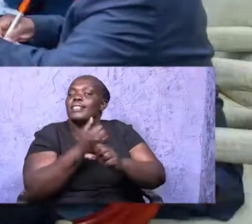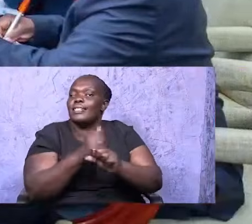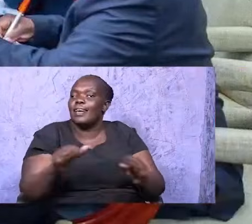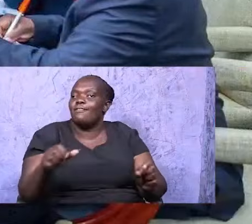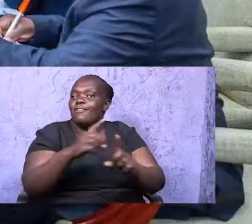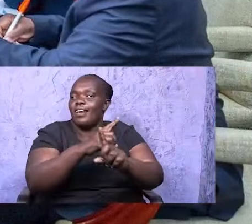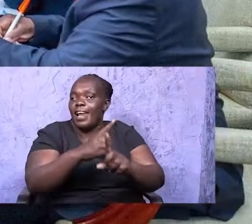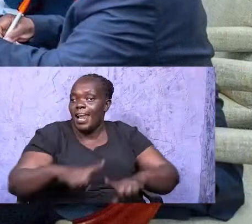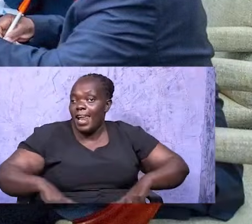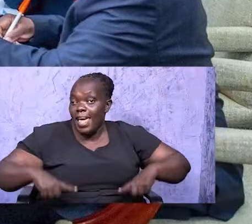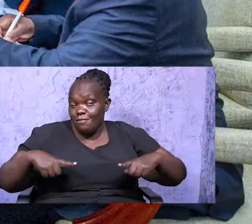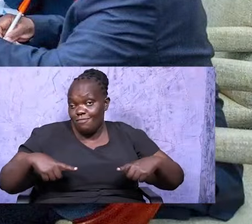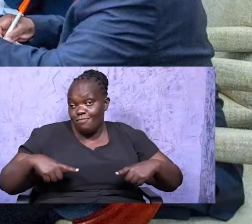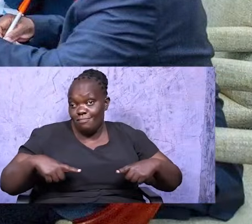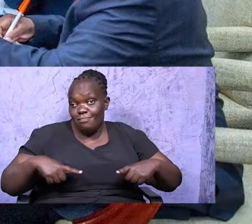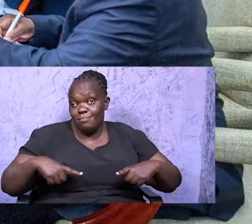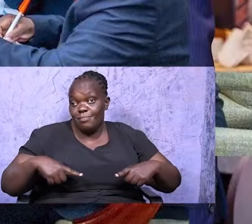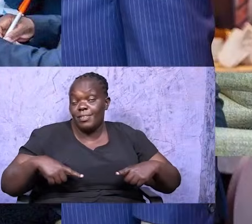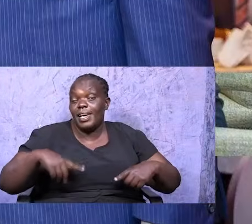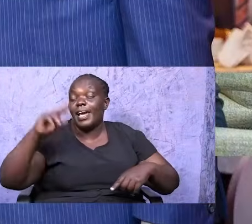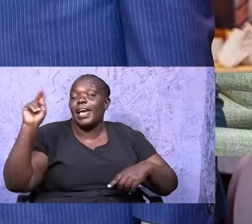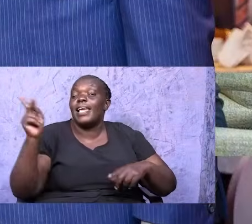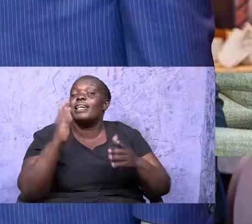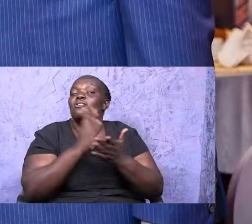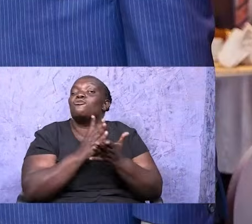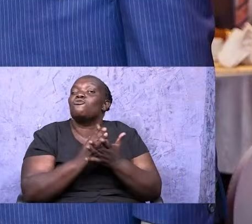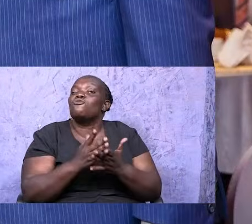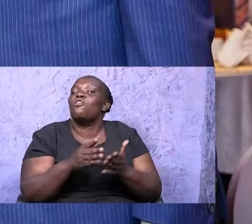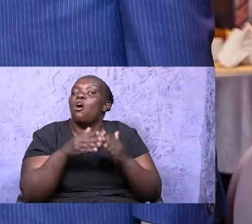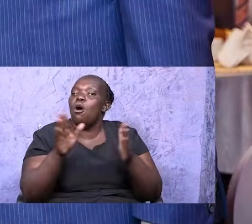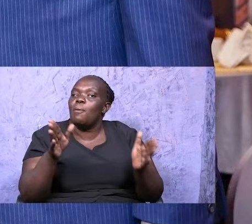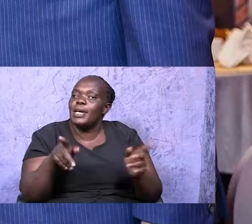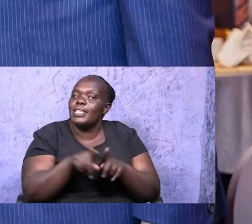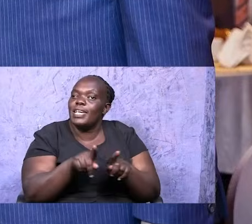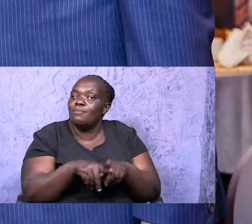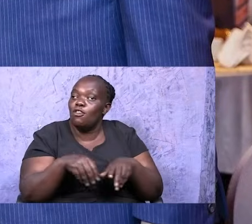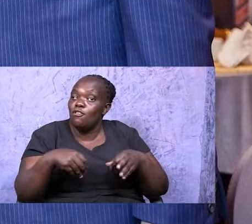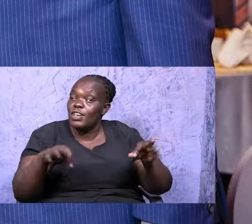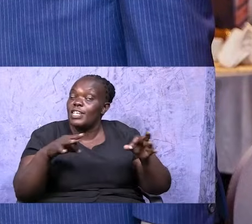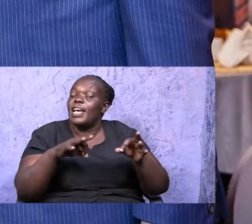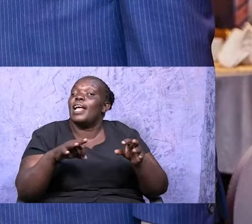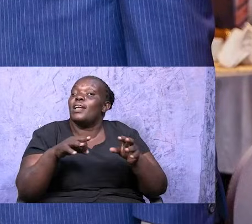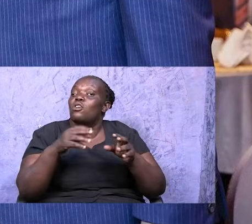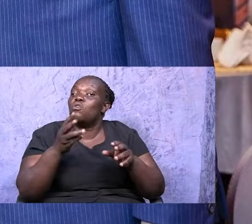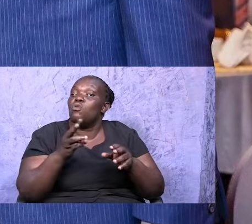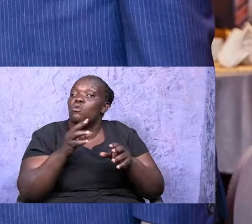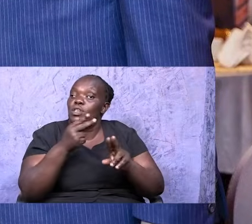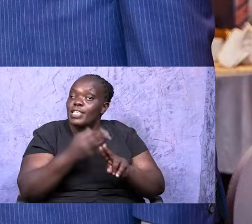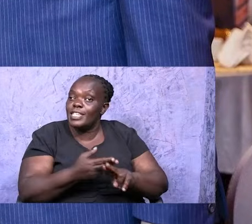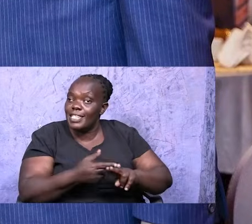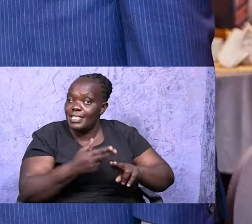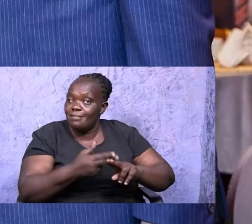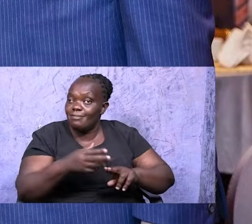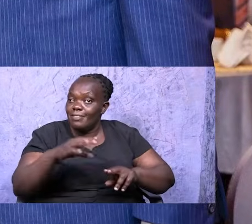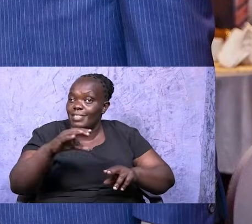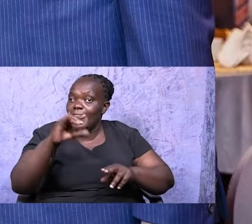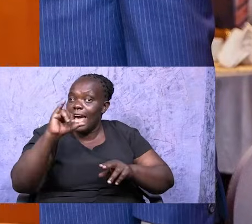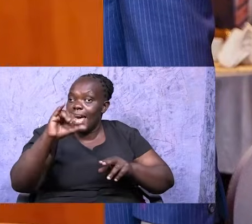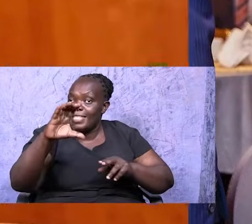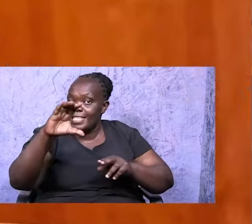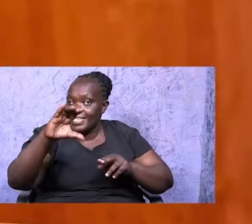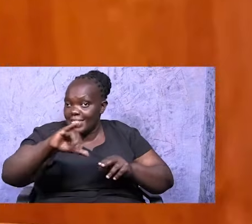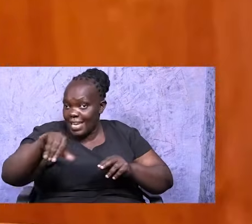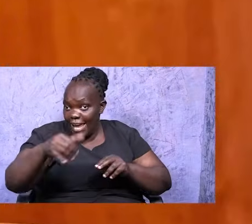kulinda maisha na riziki. Kenya imezindua rasmi azma ya kuwania kiti cha mahakama ya kimataifa